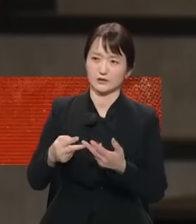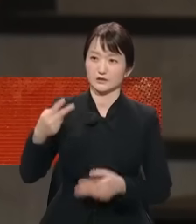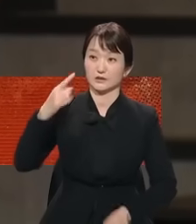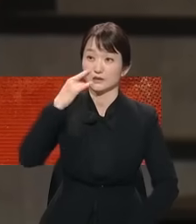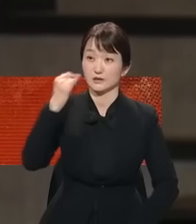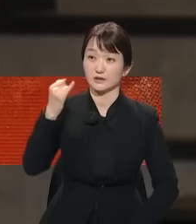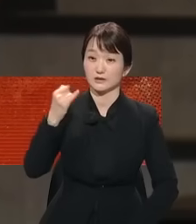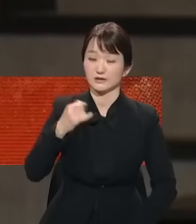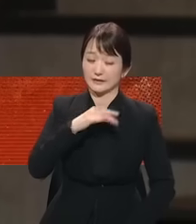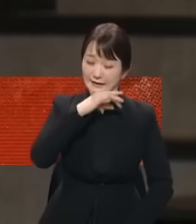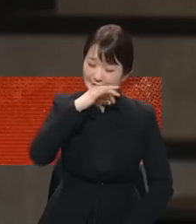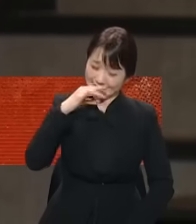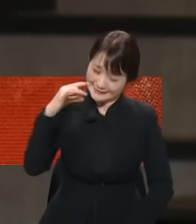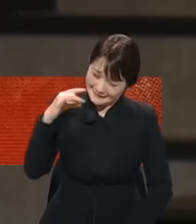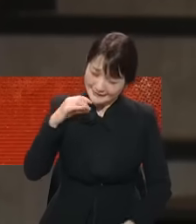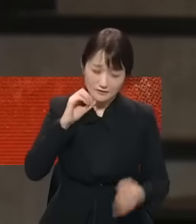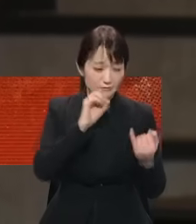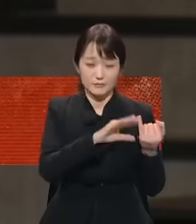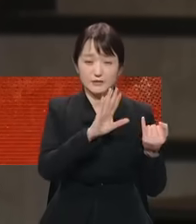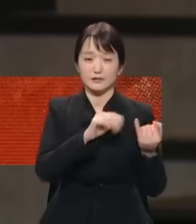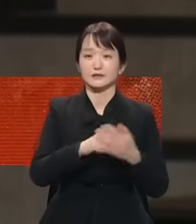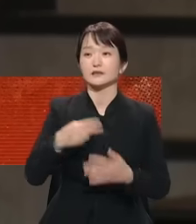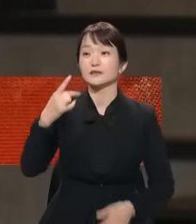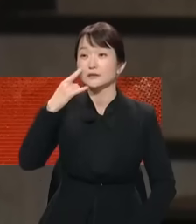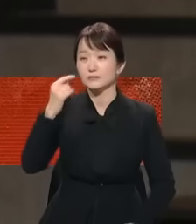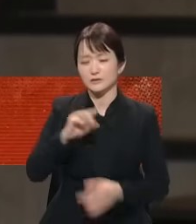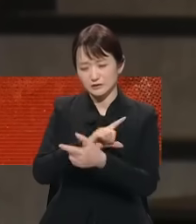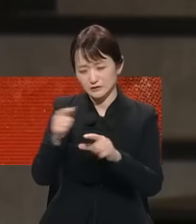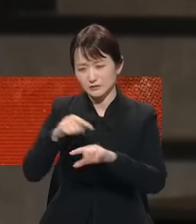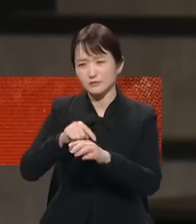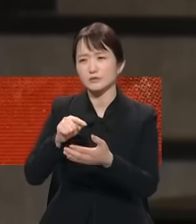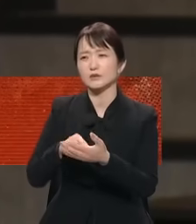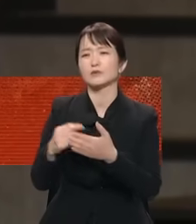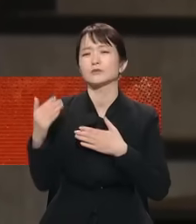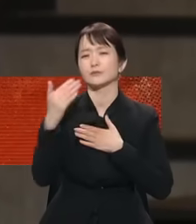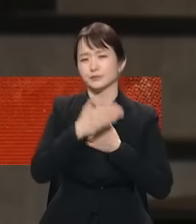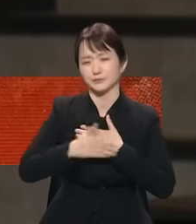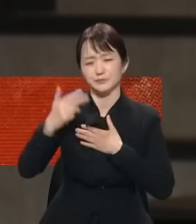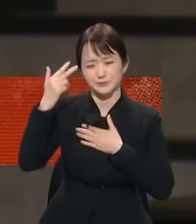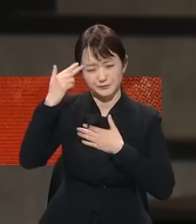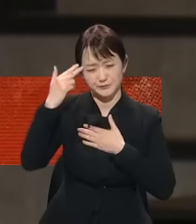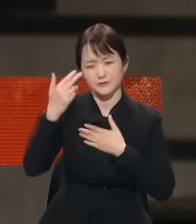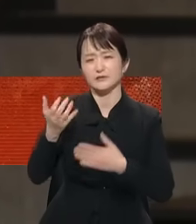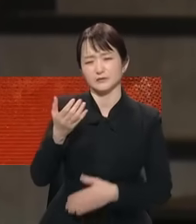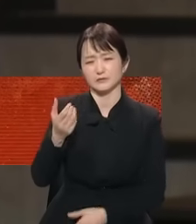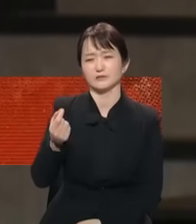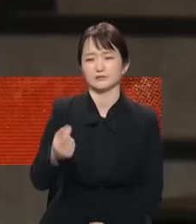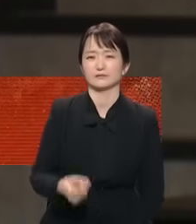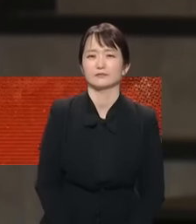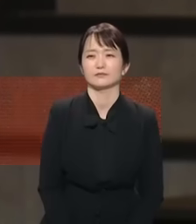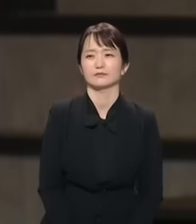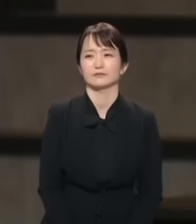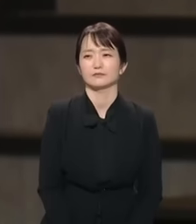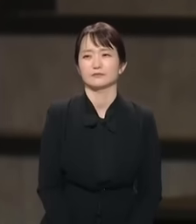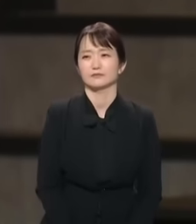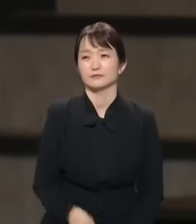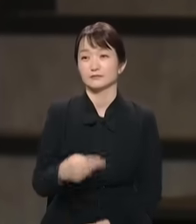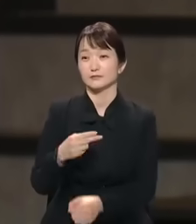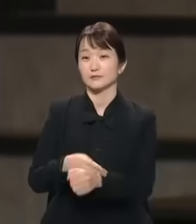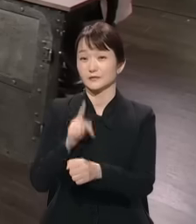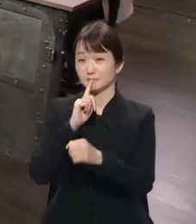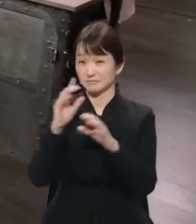지금 이게 신나셔서 이러는 게 아니고 시어머니도 상당히 지금 여러모로 마음이나 몸이나 정신이 아프신 상태인 것 같다. 그러니까 이제 교수님